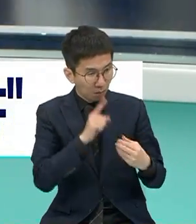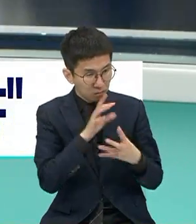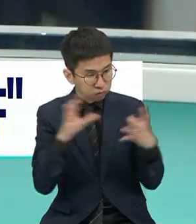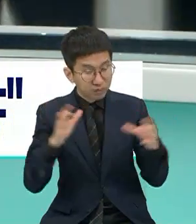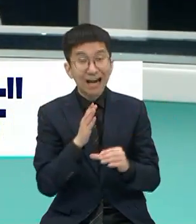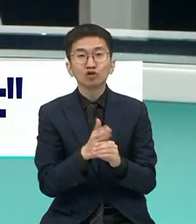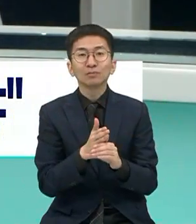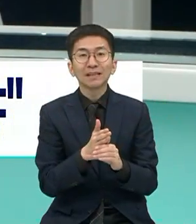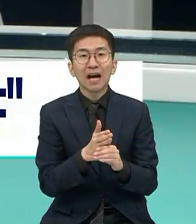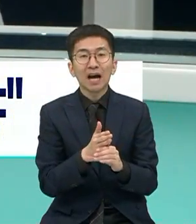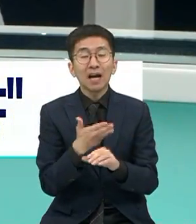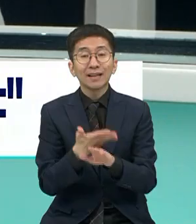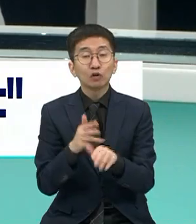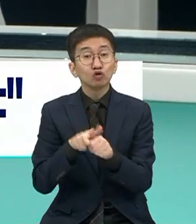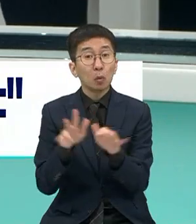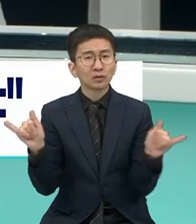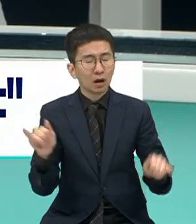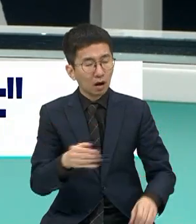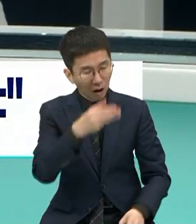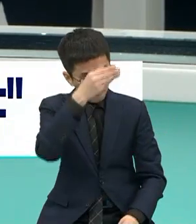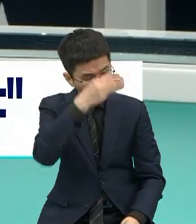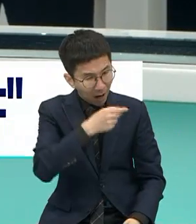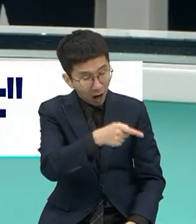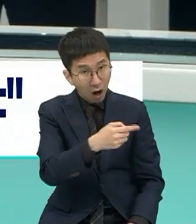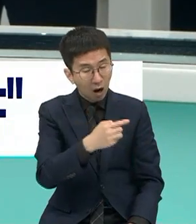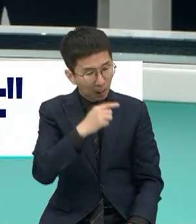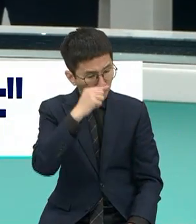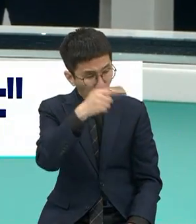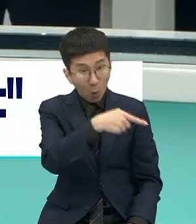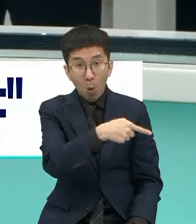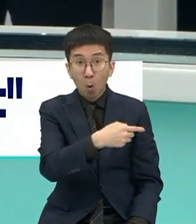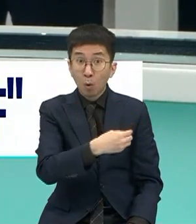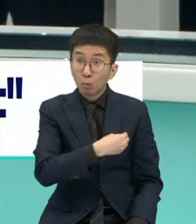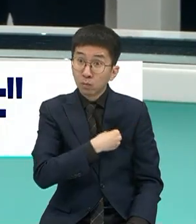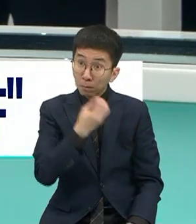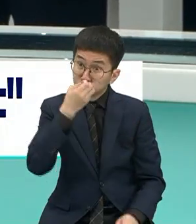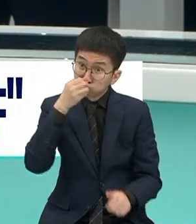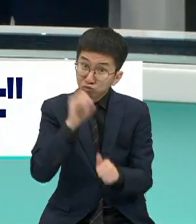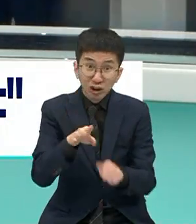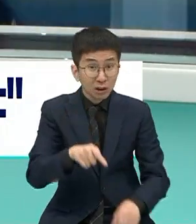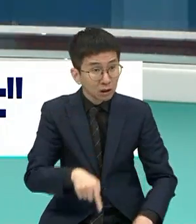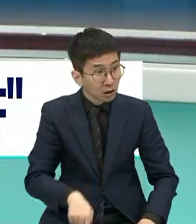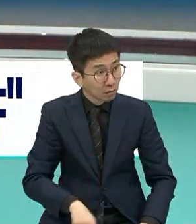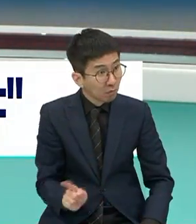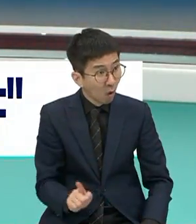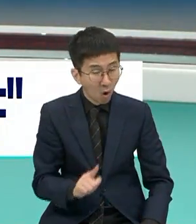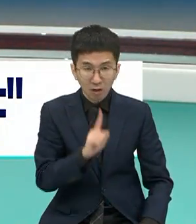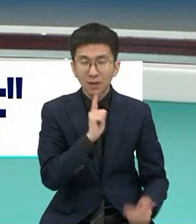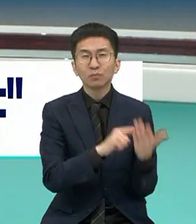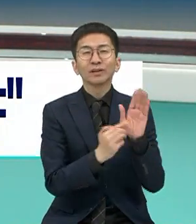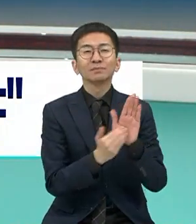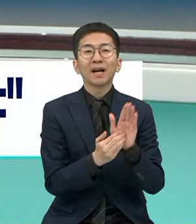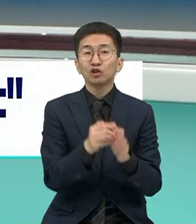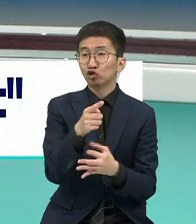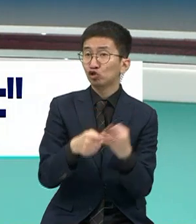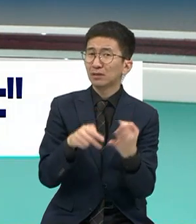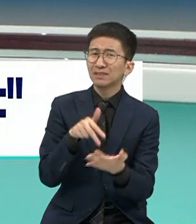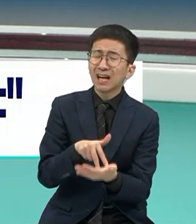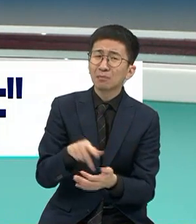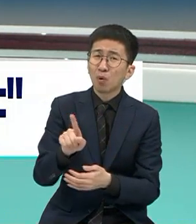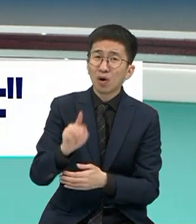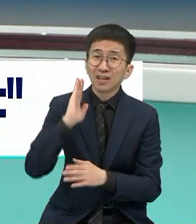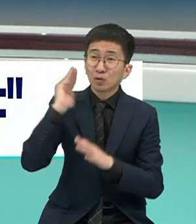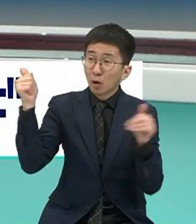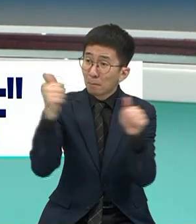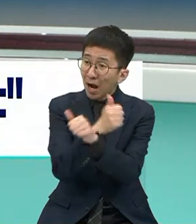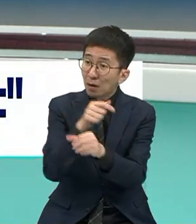있습니다. 다른 후보들은 뻔뻔하고 건방지다, 또 당원들을 모독한 거라며 반발했는데, 이에 윤 후보는 정권